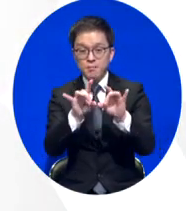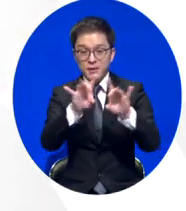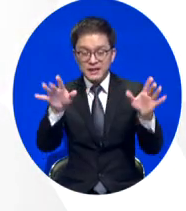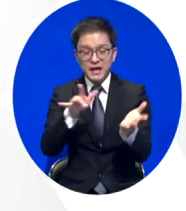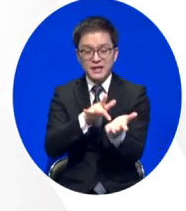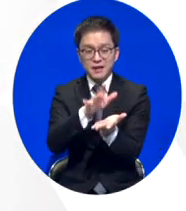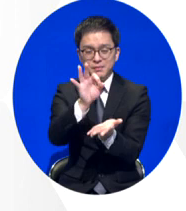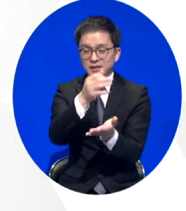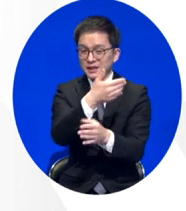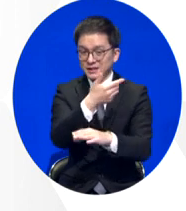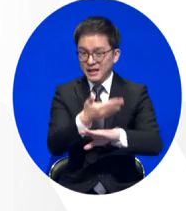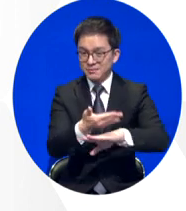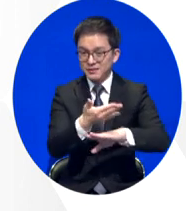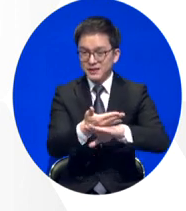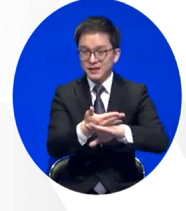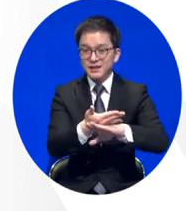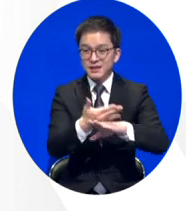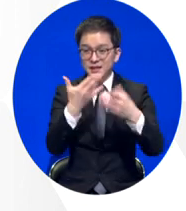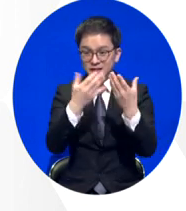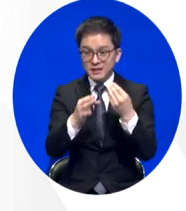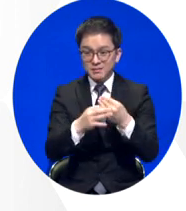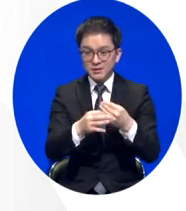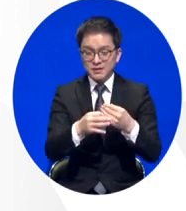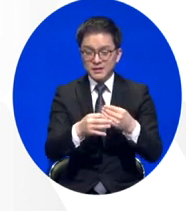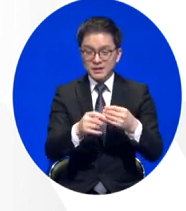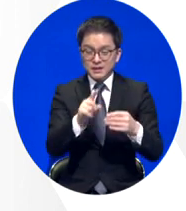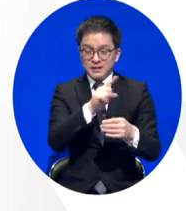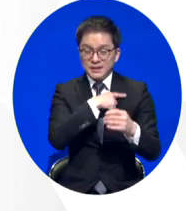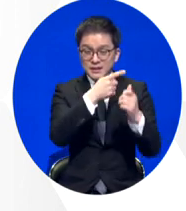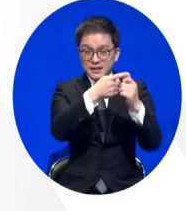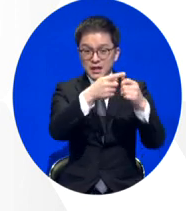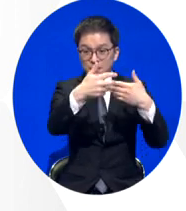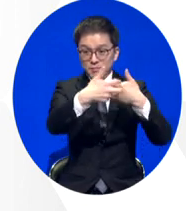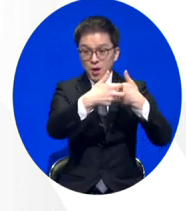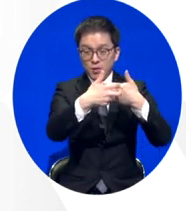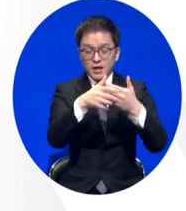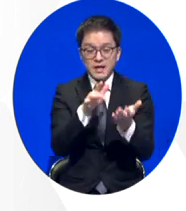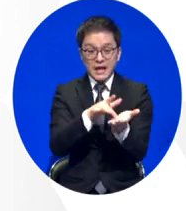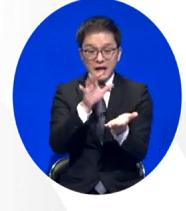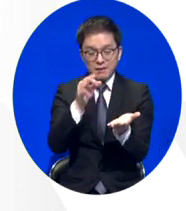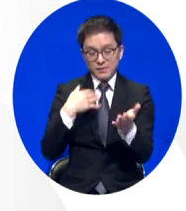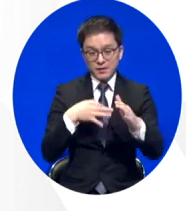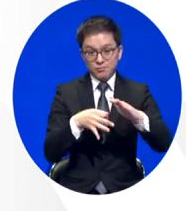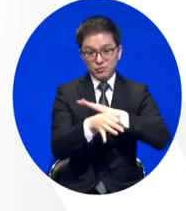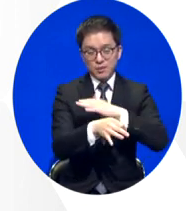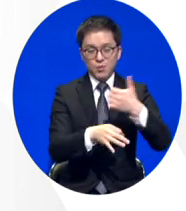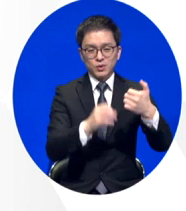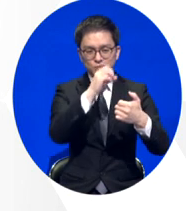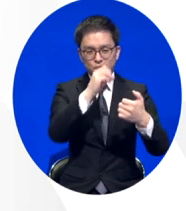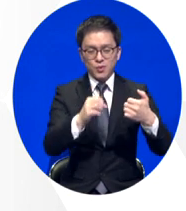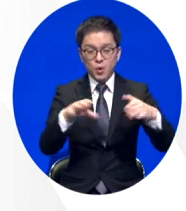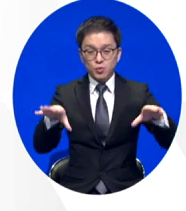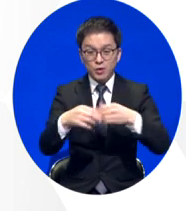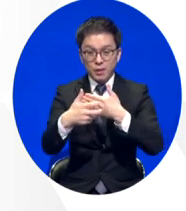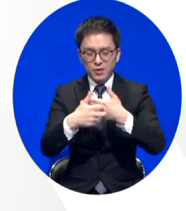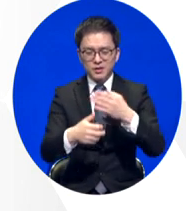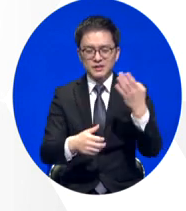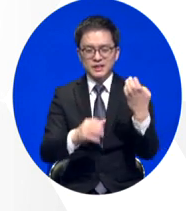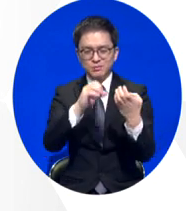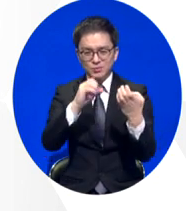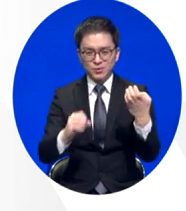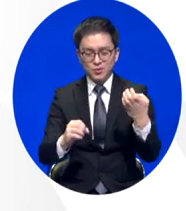처방전을 상급 종합병원에서 받은 경우 약값에 대한 본인 부담률은 50%, 종합병원은